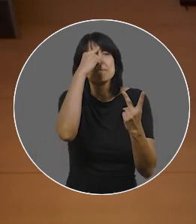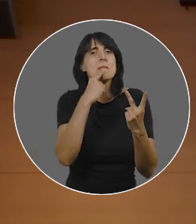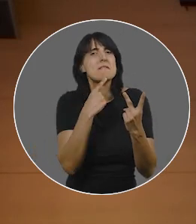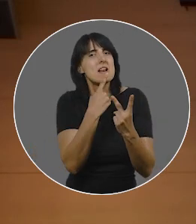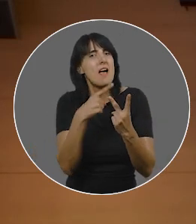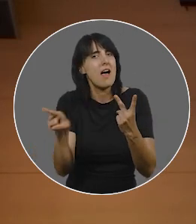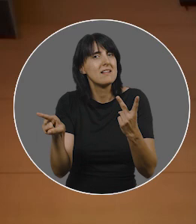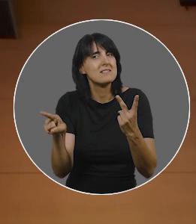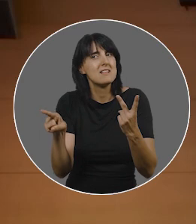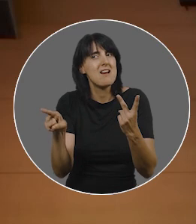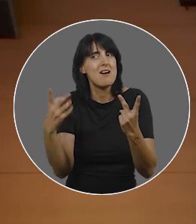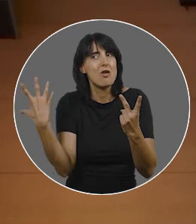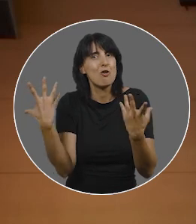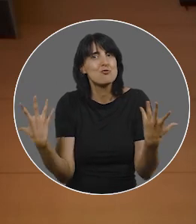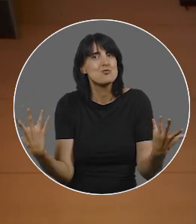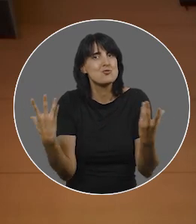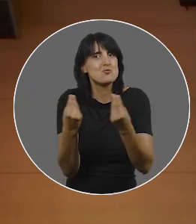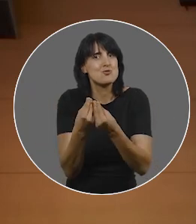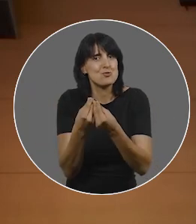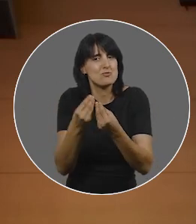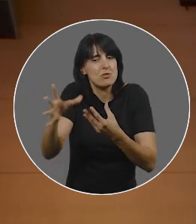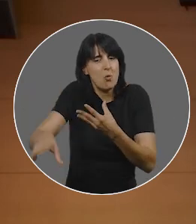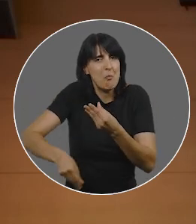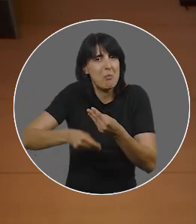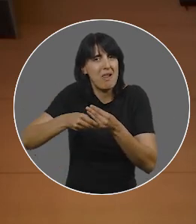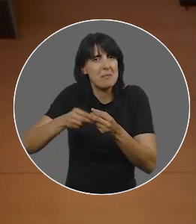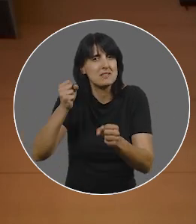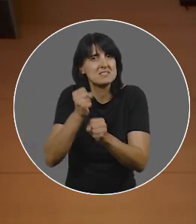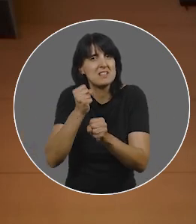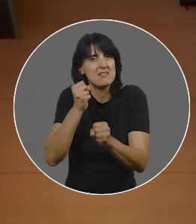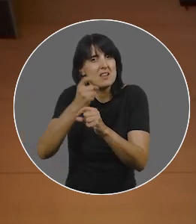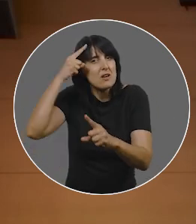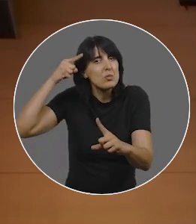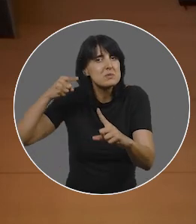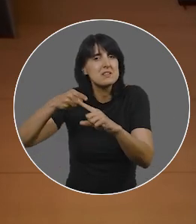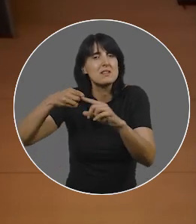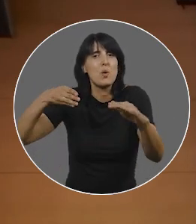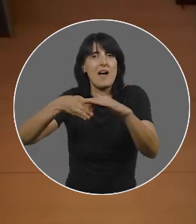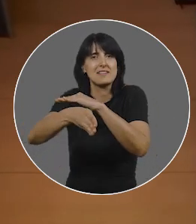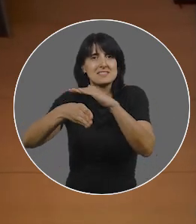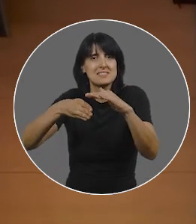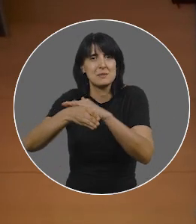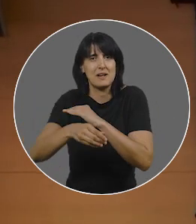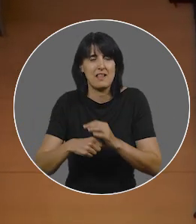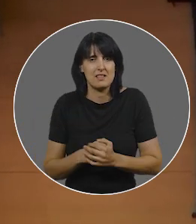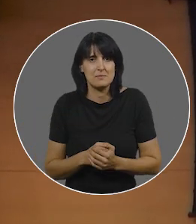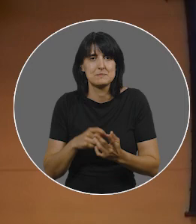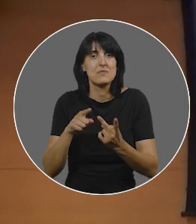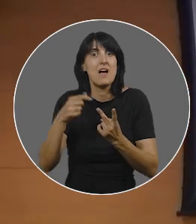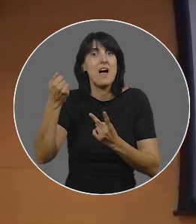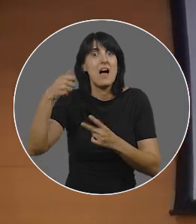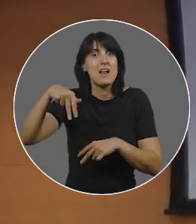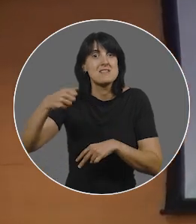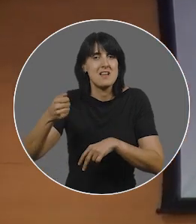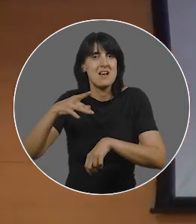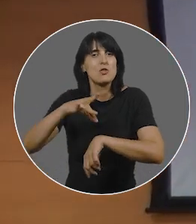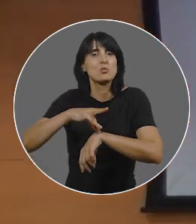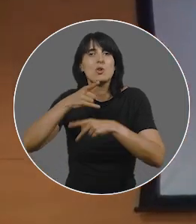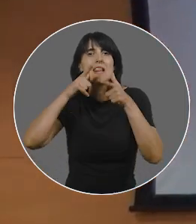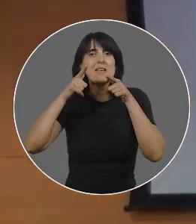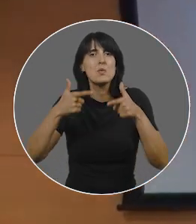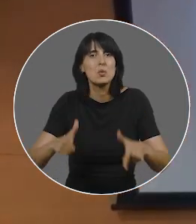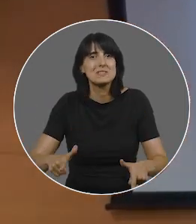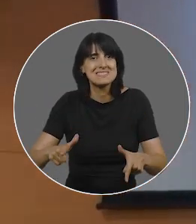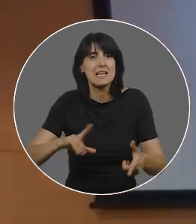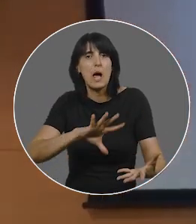amb un altre perfil, que el que fan és complementar i treballar en tot l'accessibilitat. L'Anna és doctora